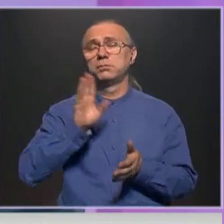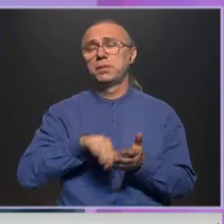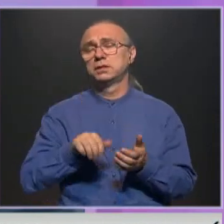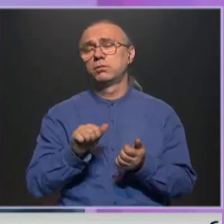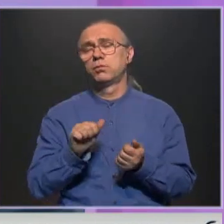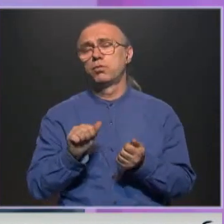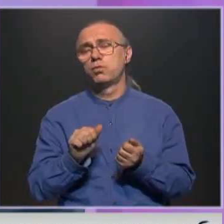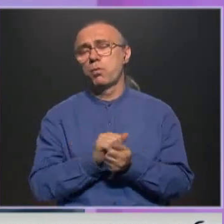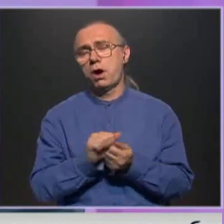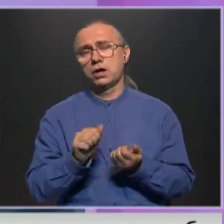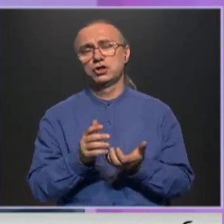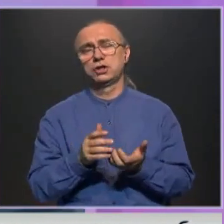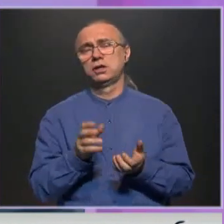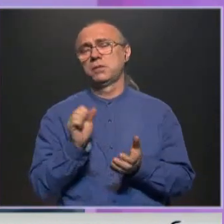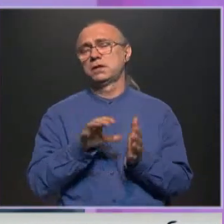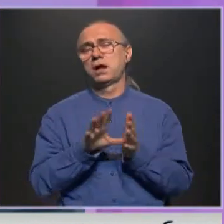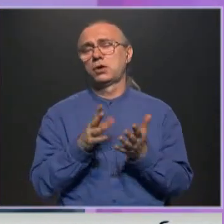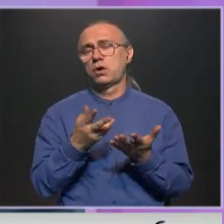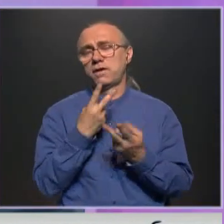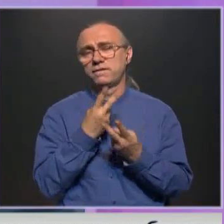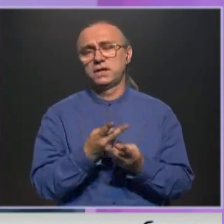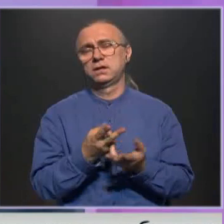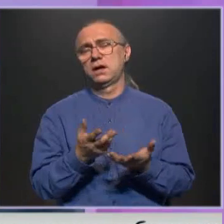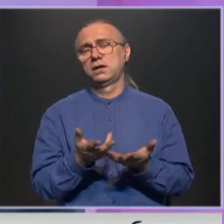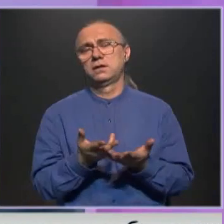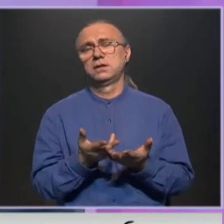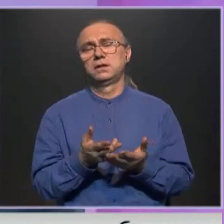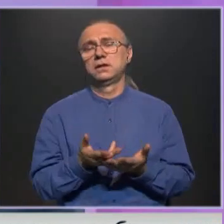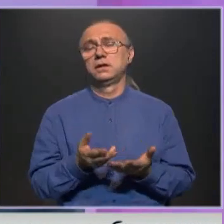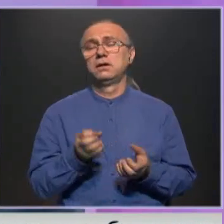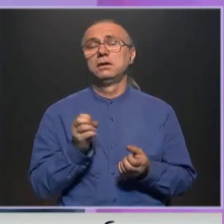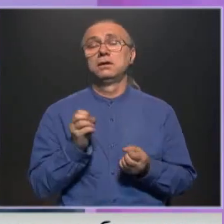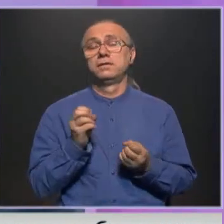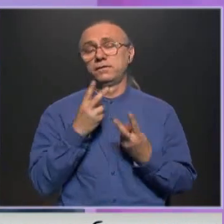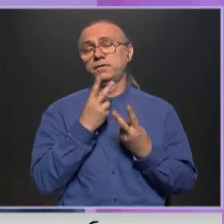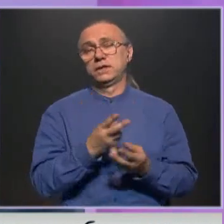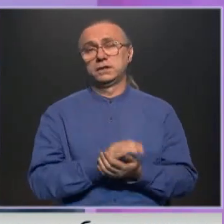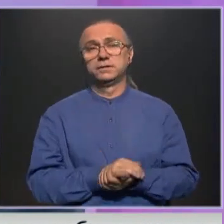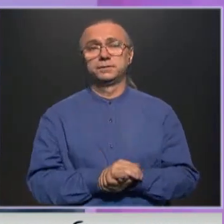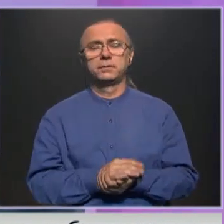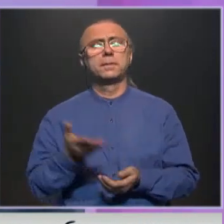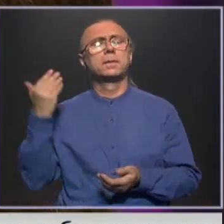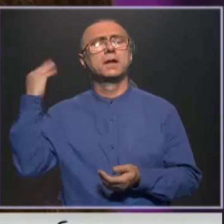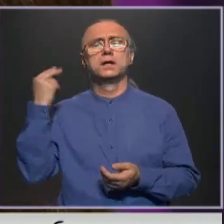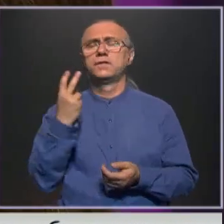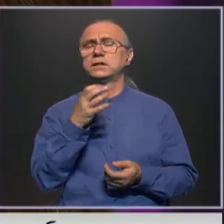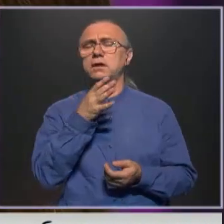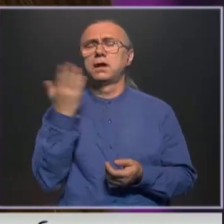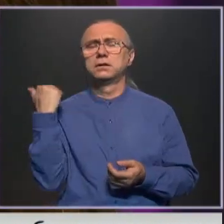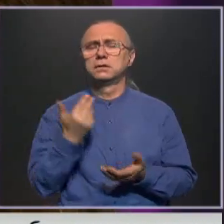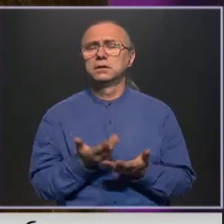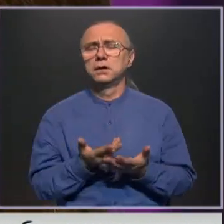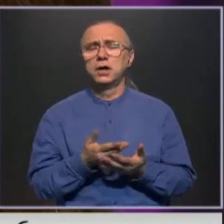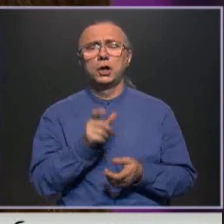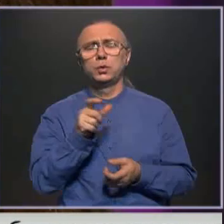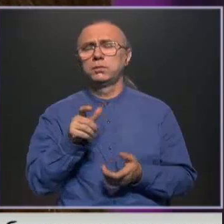без электронного вида, и без традиционного рукописного. Вспомним, как 200 лет назад люди многие неграмотные были, бумага была очень дорогая.